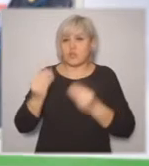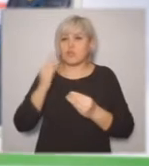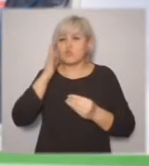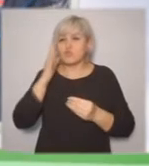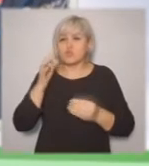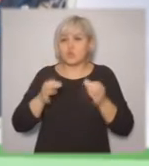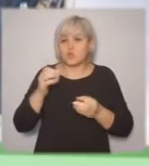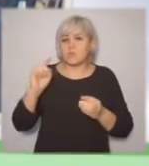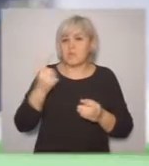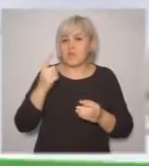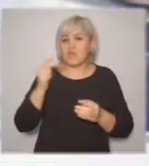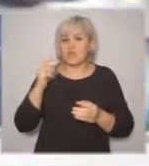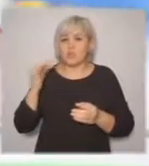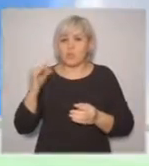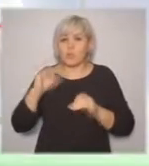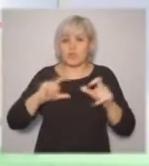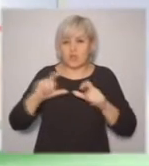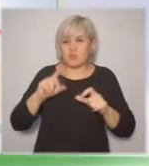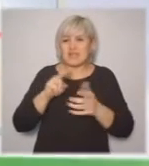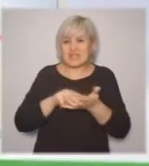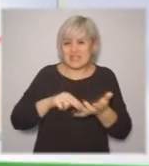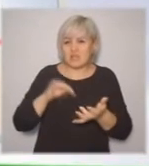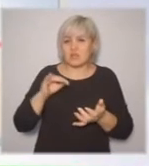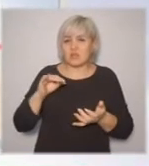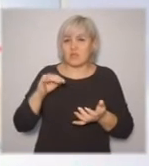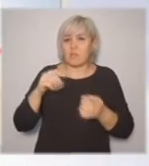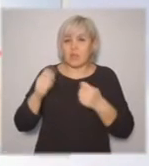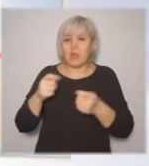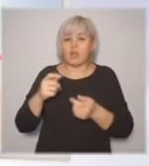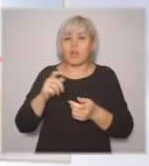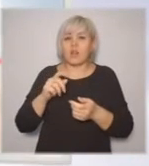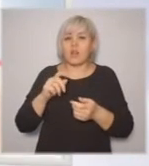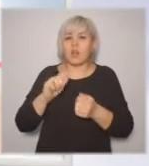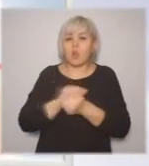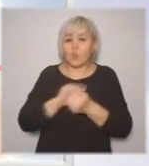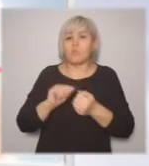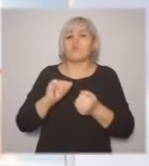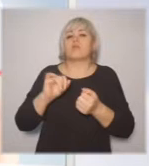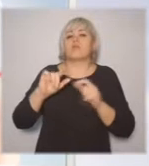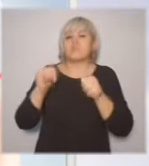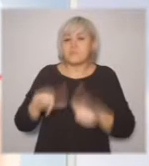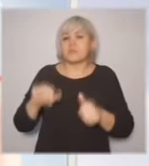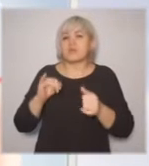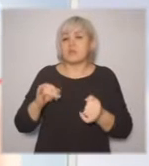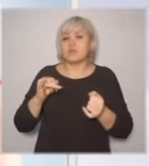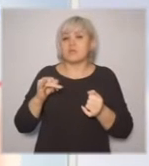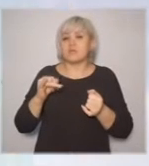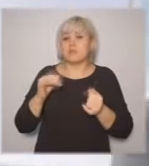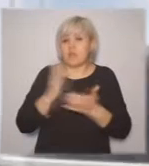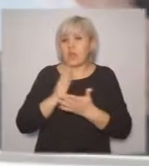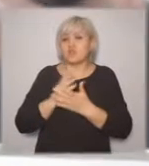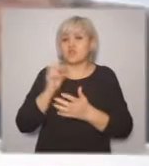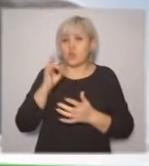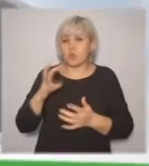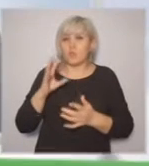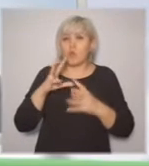с лицензией ФИДЕ, подал документы на оформление всероссийской категории и статус международного арбитра, ведет активную